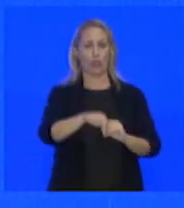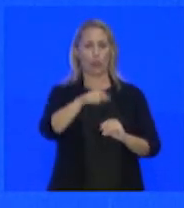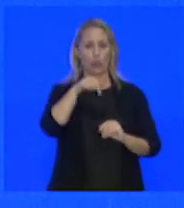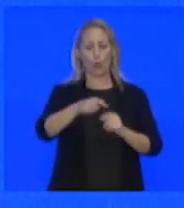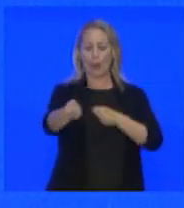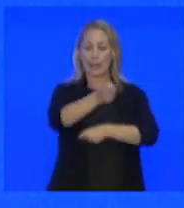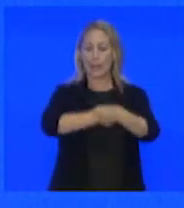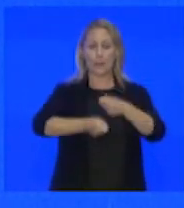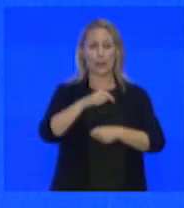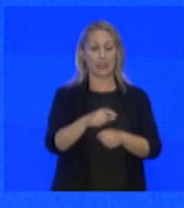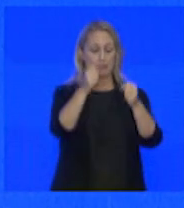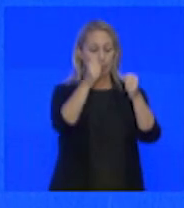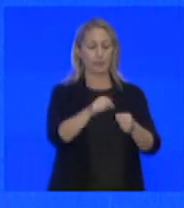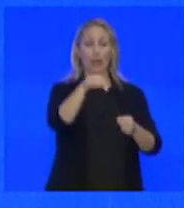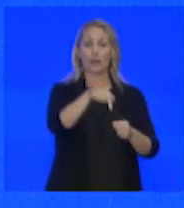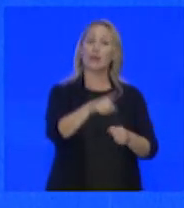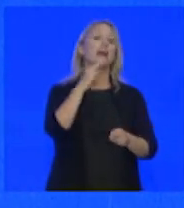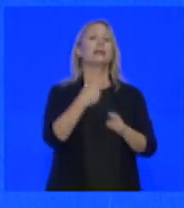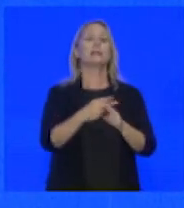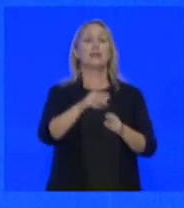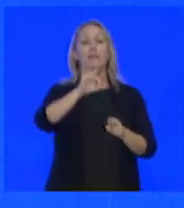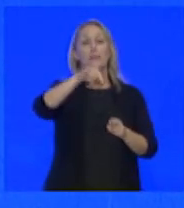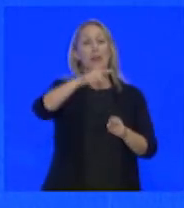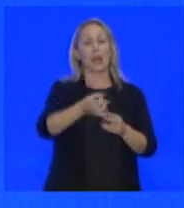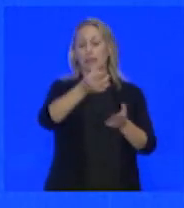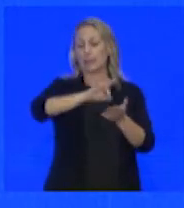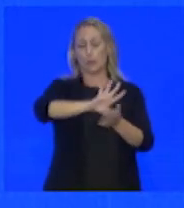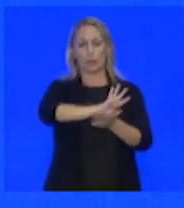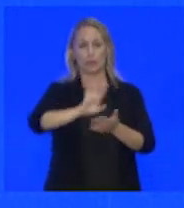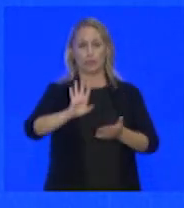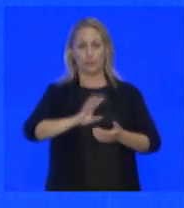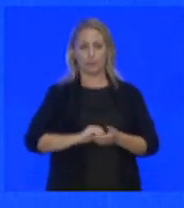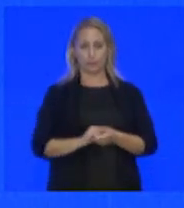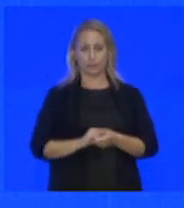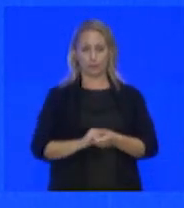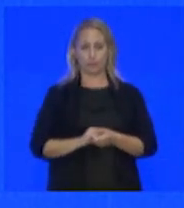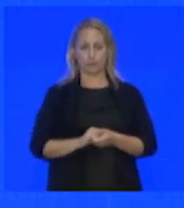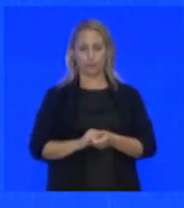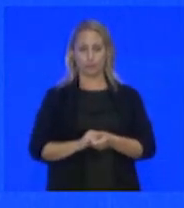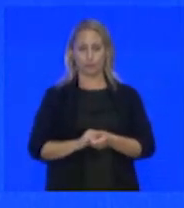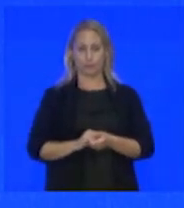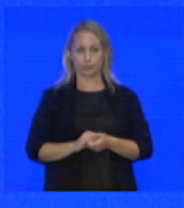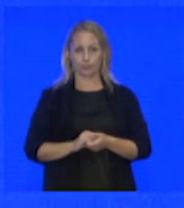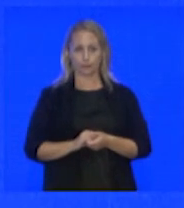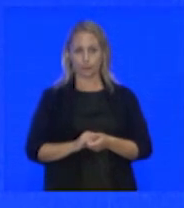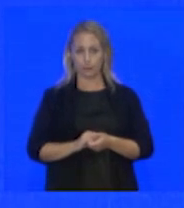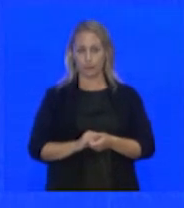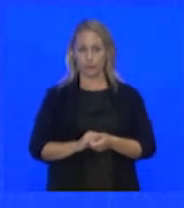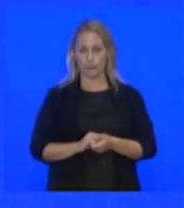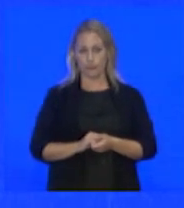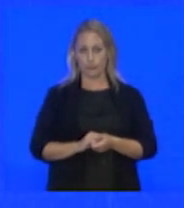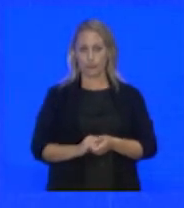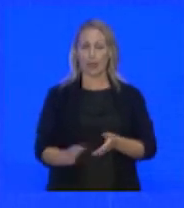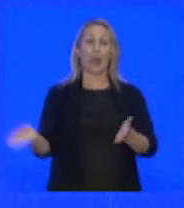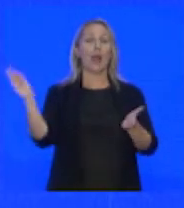που θα εγκατασταθούν απαλλάσσονται από δασμούς και ΦΠΑ. Σε τροχιά υλοποίησης πρέπει να μπει και